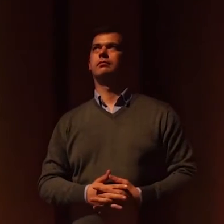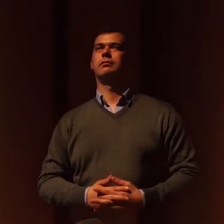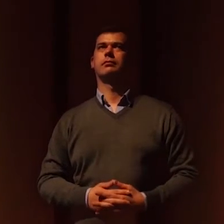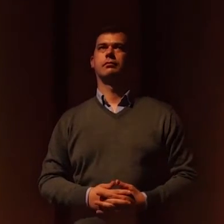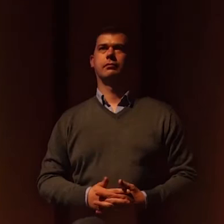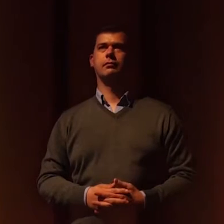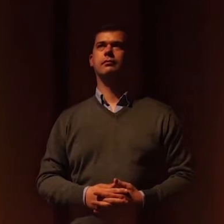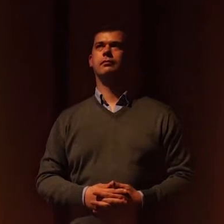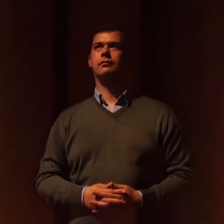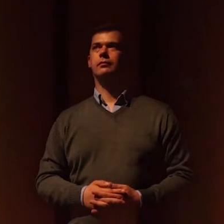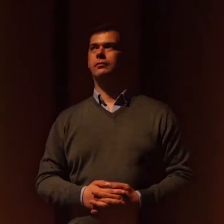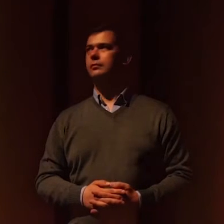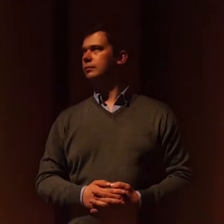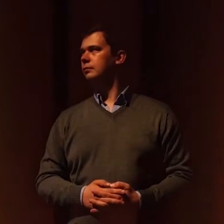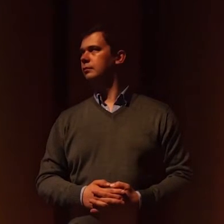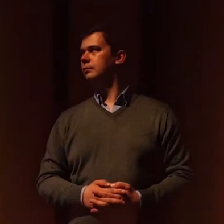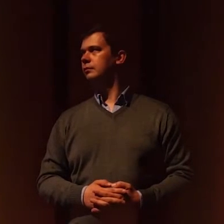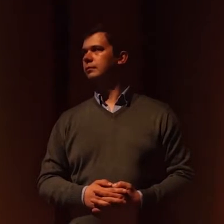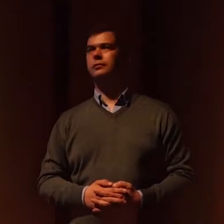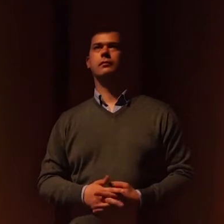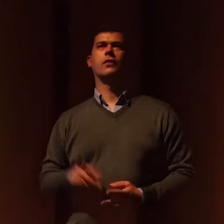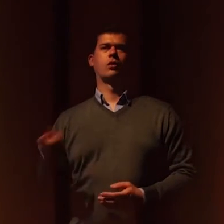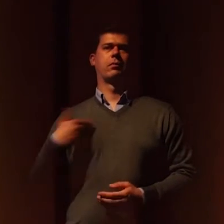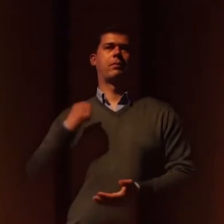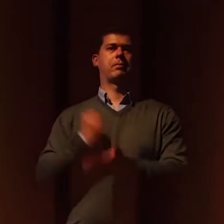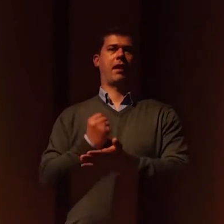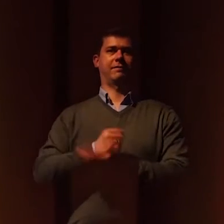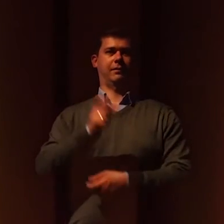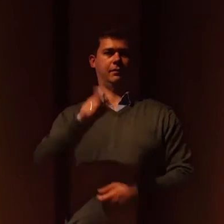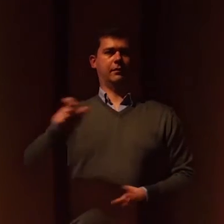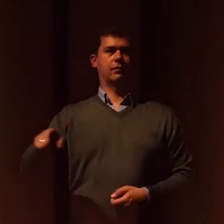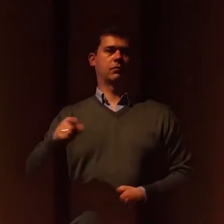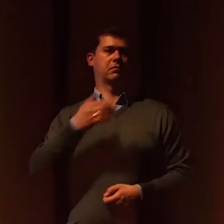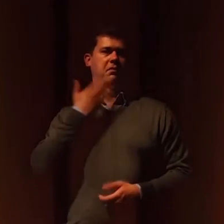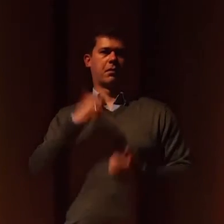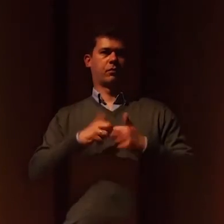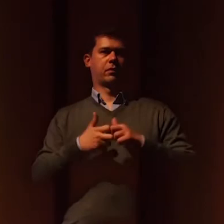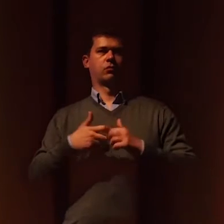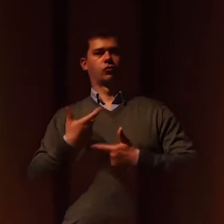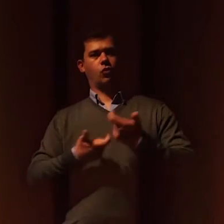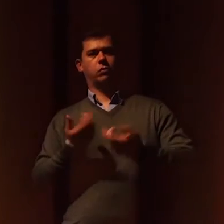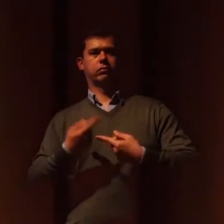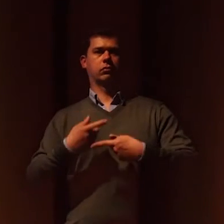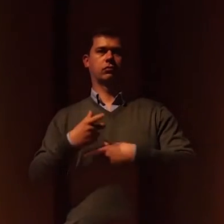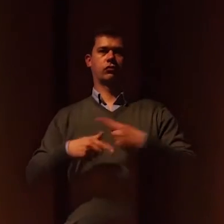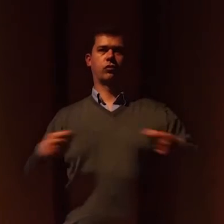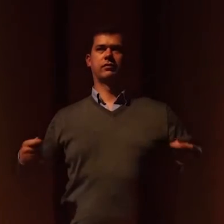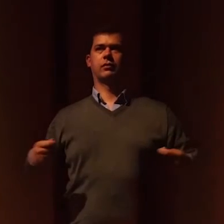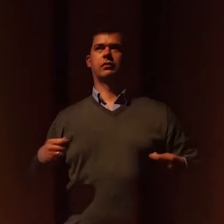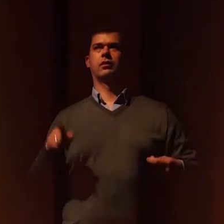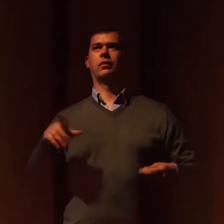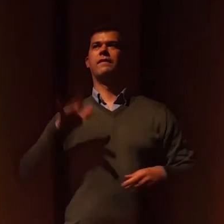niemożliwe mimo jakby zgody to to byli prawnicy akurat tu nie było żadnego problemu takiej